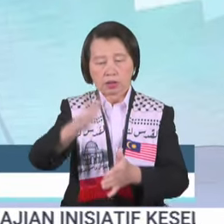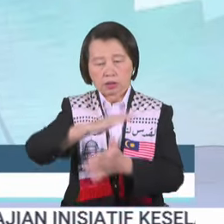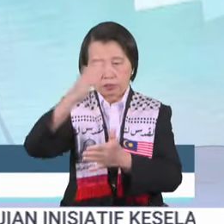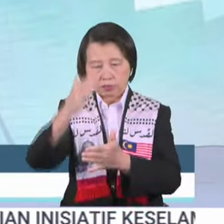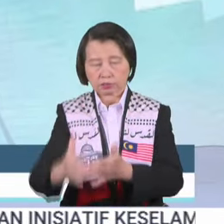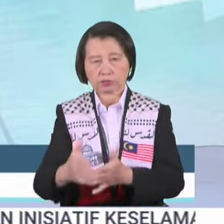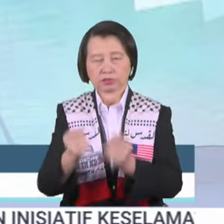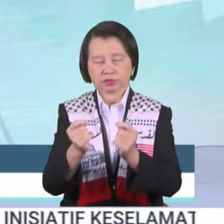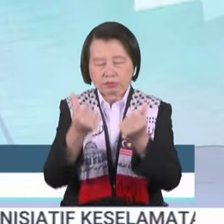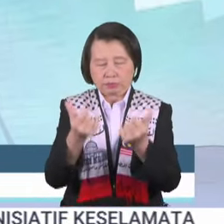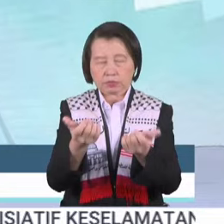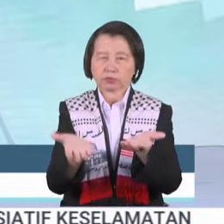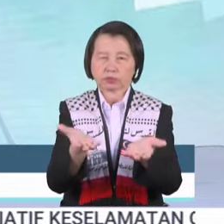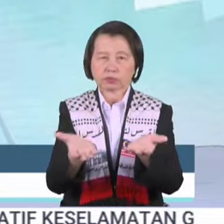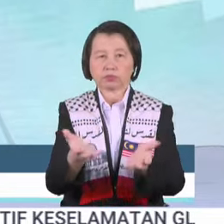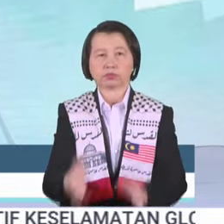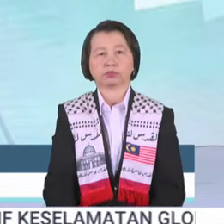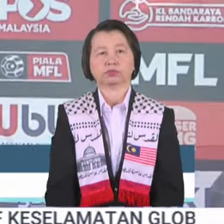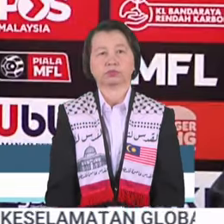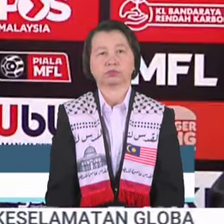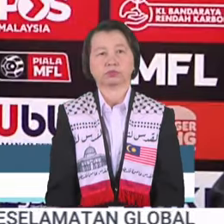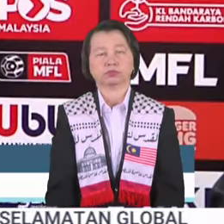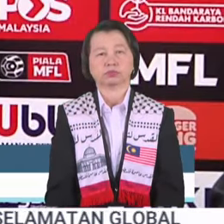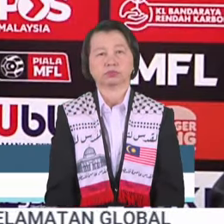akan diselesaikan secepat mungkin.